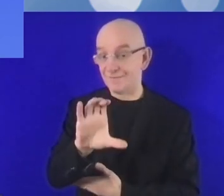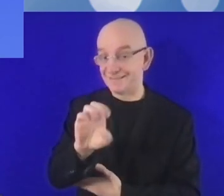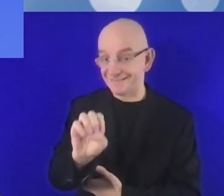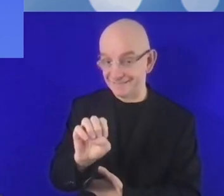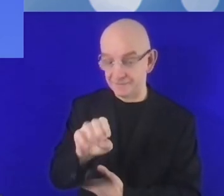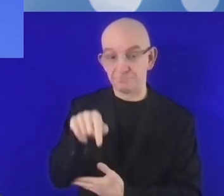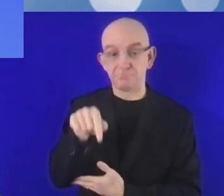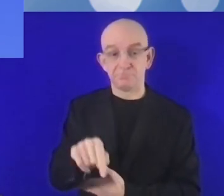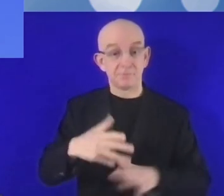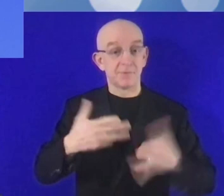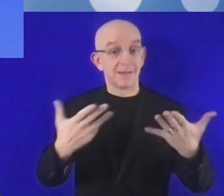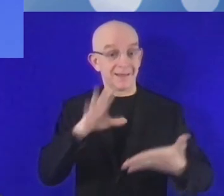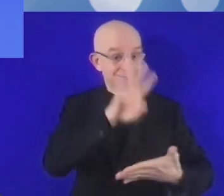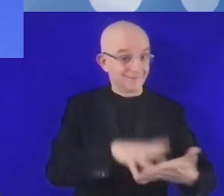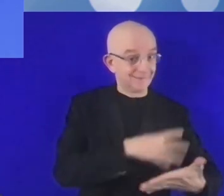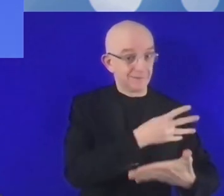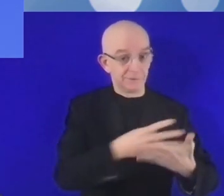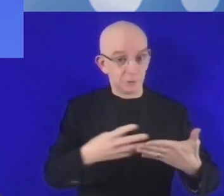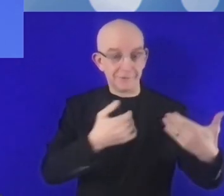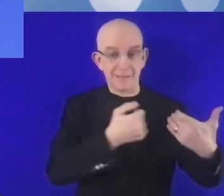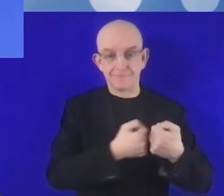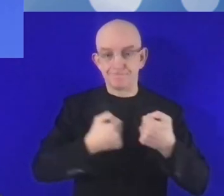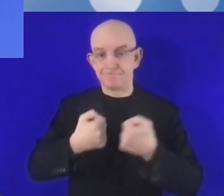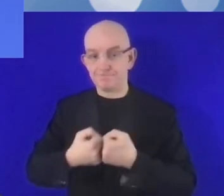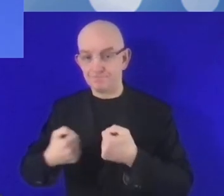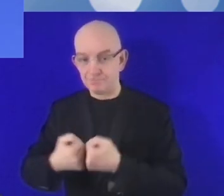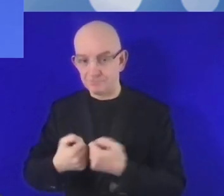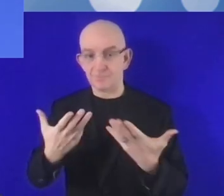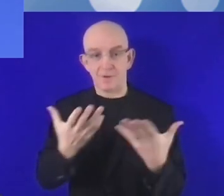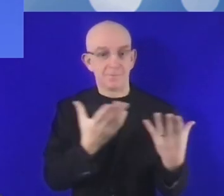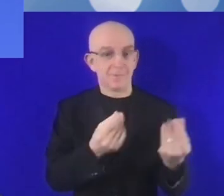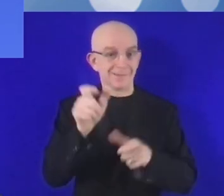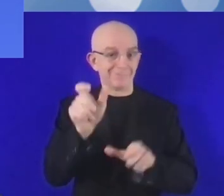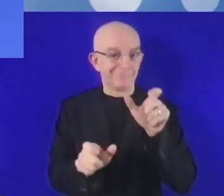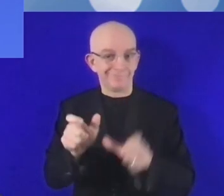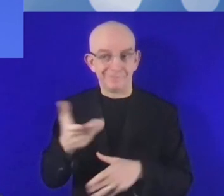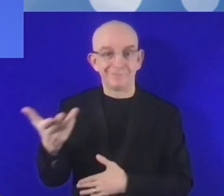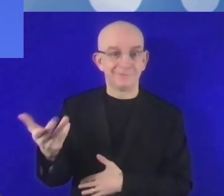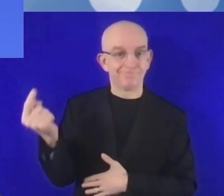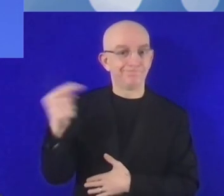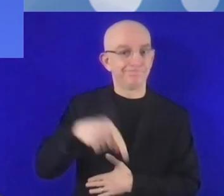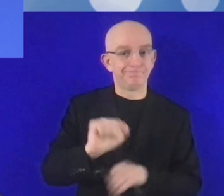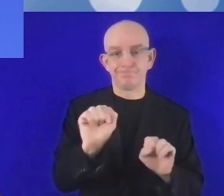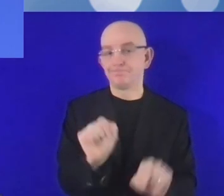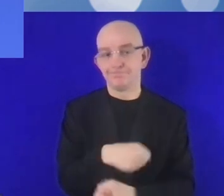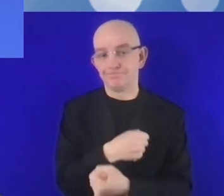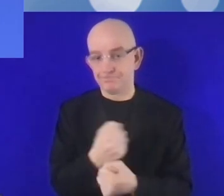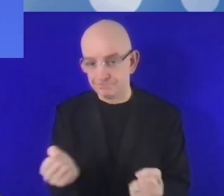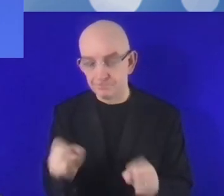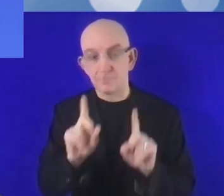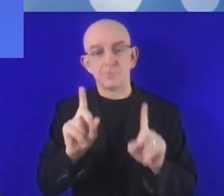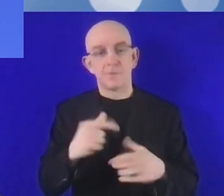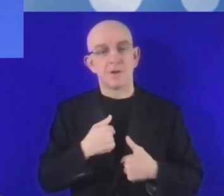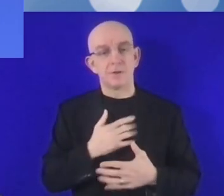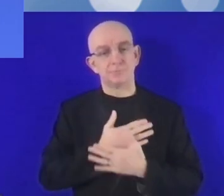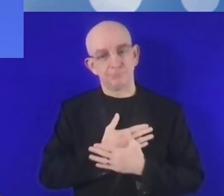惜，因为联合国秘书长还有身负其他重要责任，今天不能和我们在卡托维